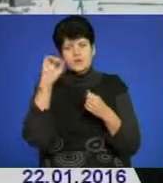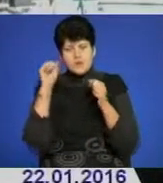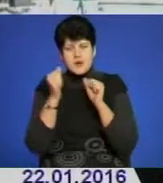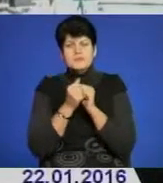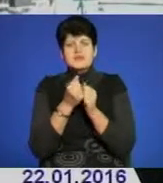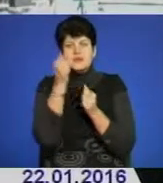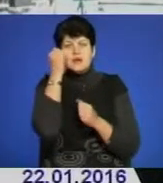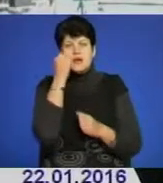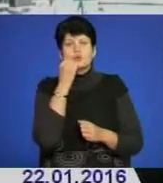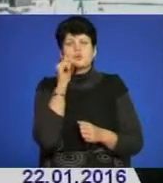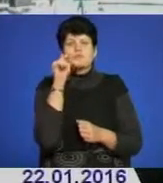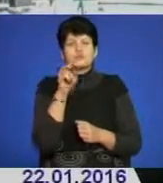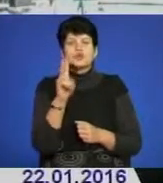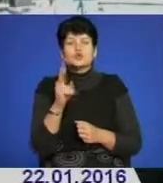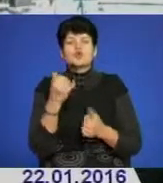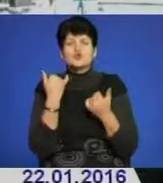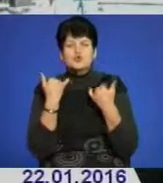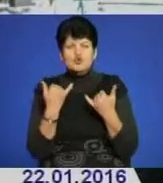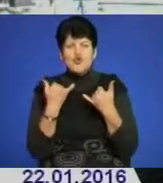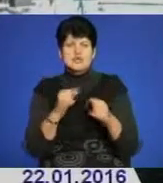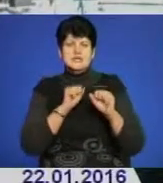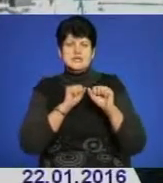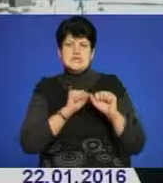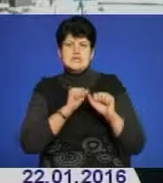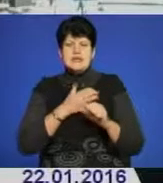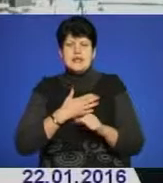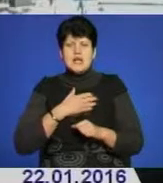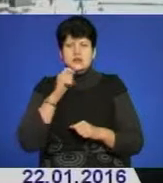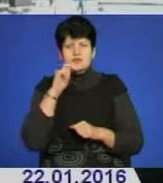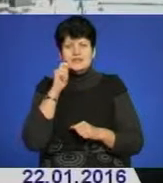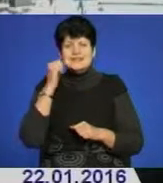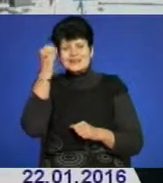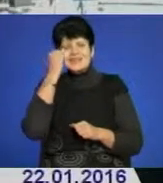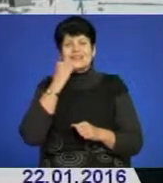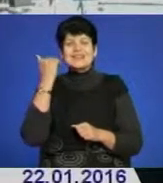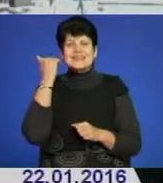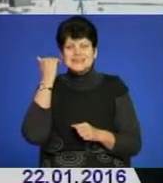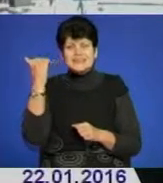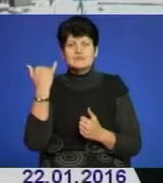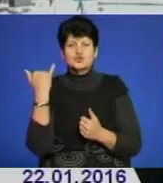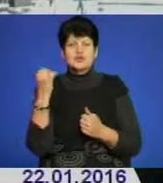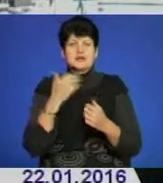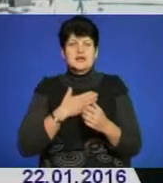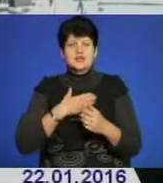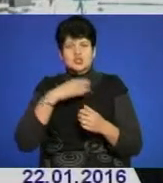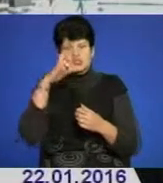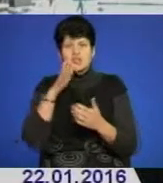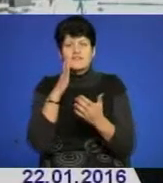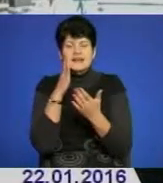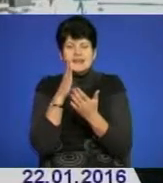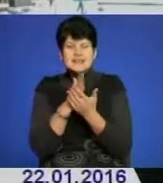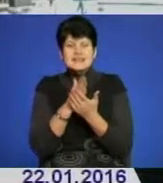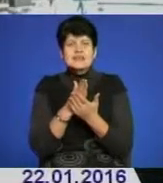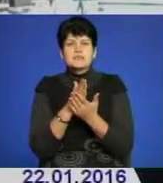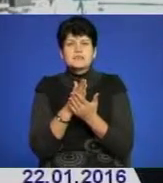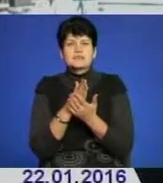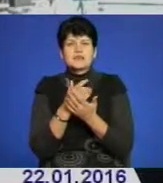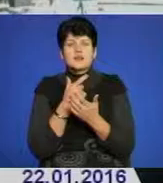тим, хто сьогодні зброєю в руках захищає нашу країну, тому що завдяки їм сьогодні наша держава є, завдяки їм сьогодні українці відчувають себе